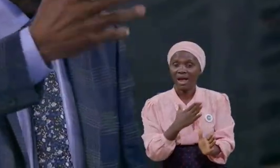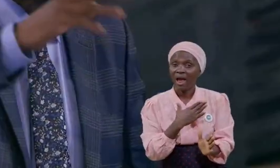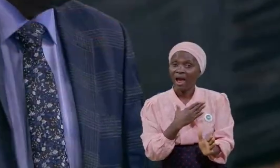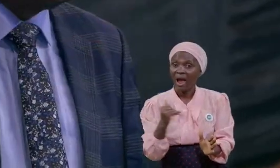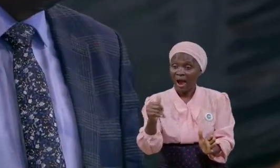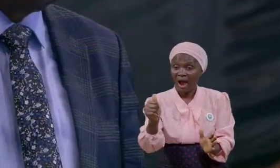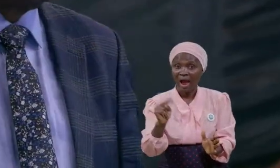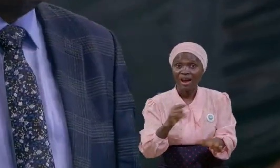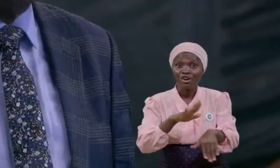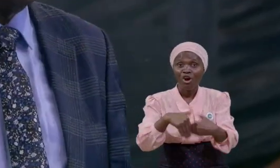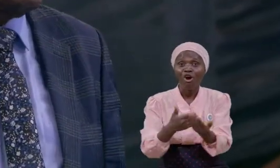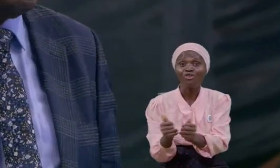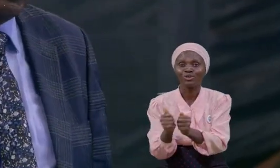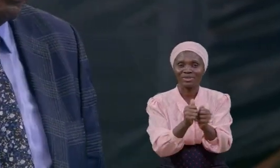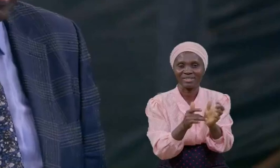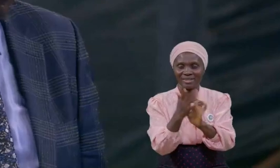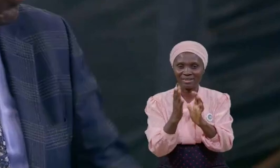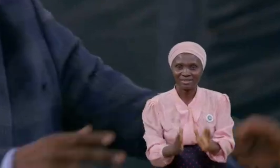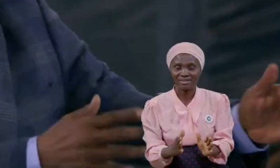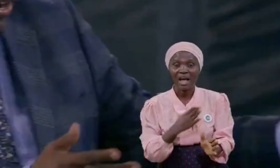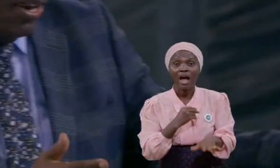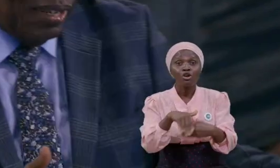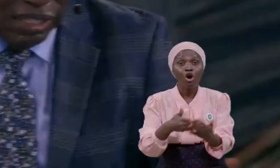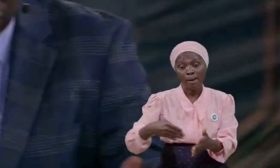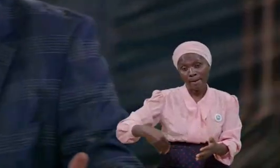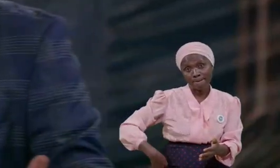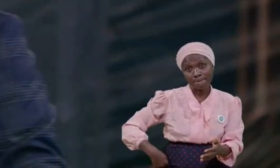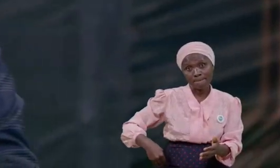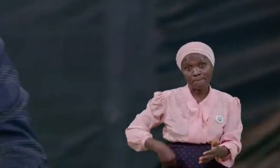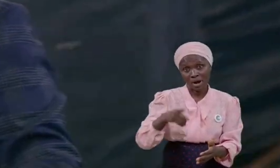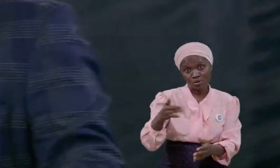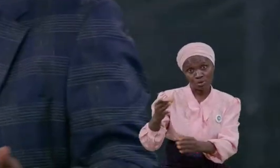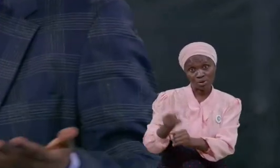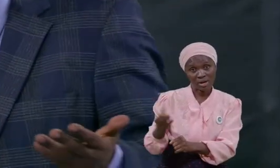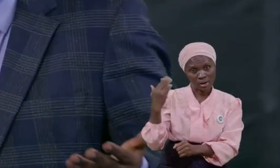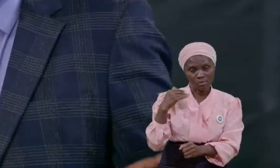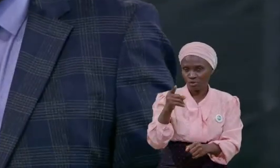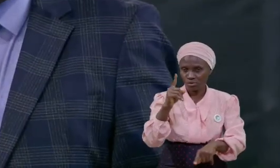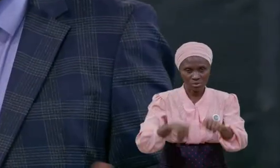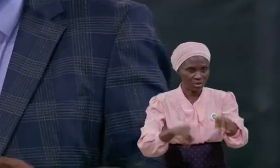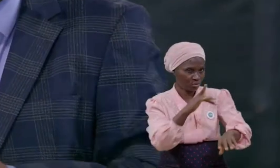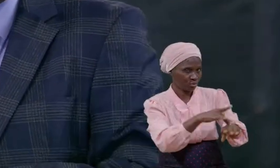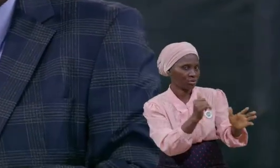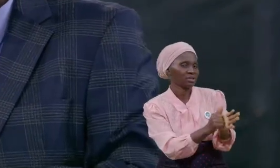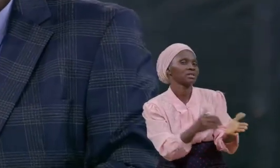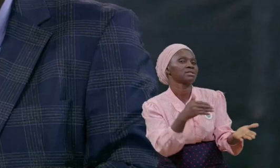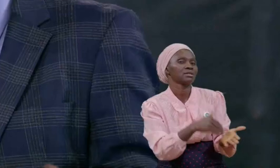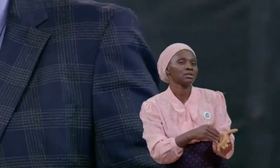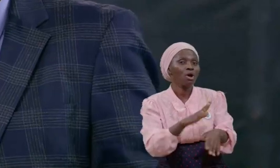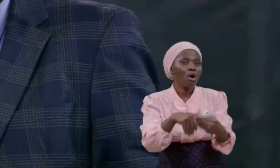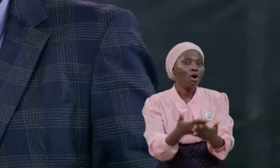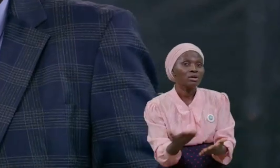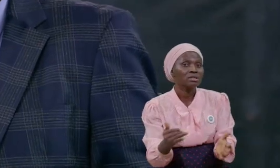Et tous les pots de vin, tu ne peux plus toucher ça maintenant. Et toutes les choses que tu faisais, je ne peux plus faire ça maintenant.